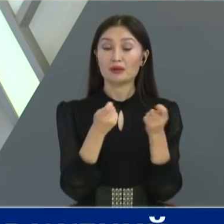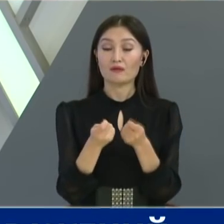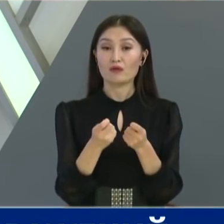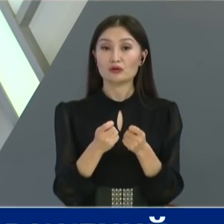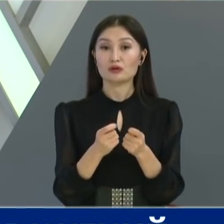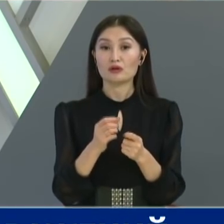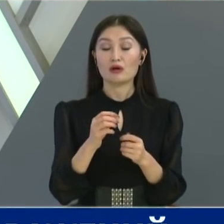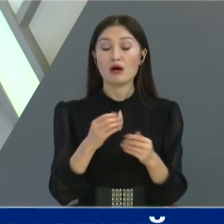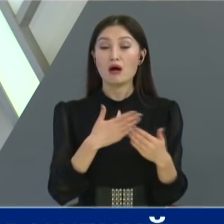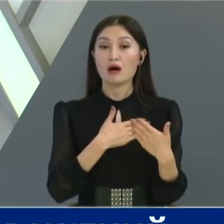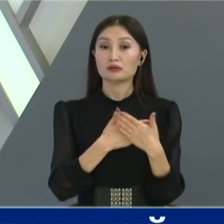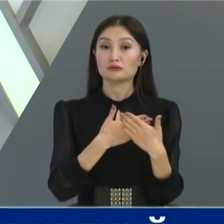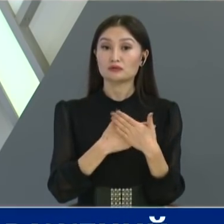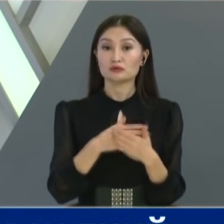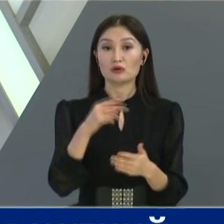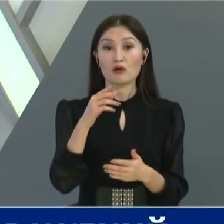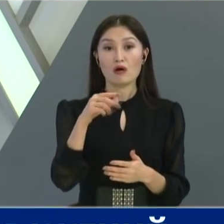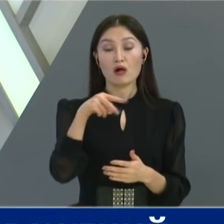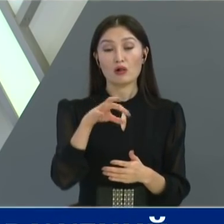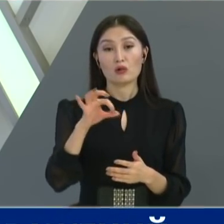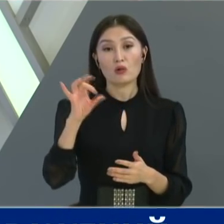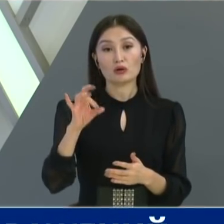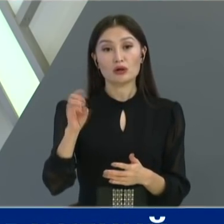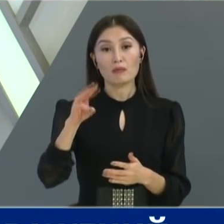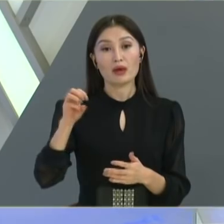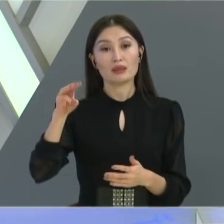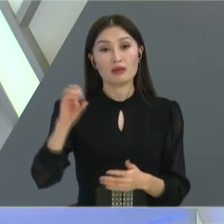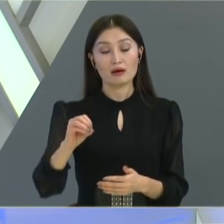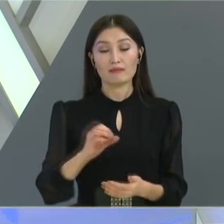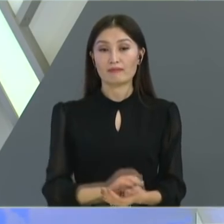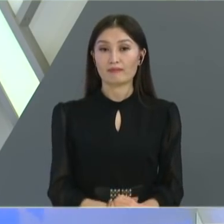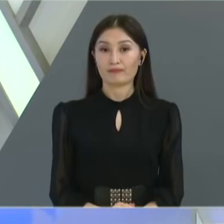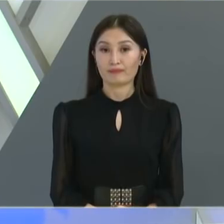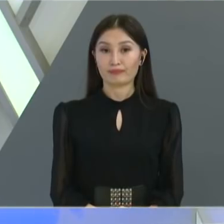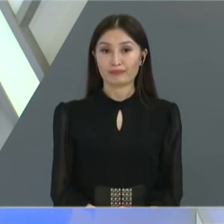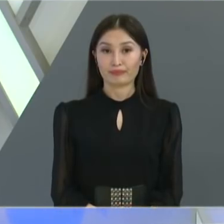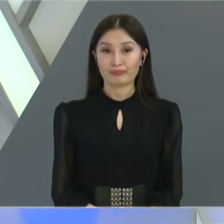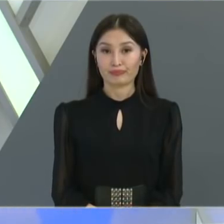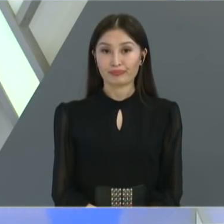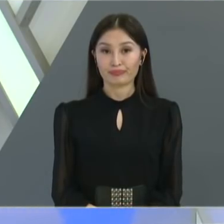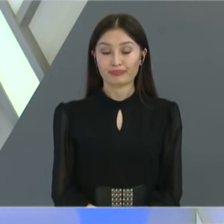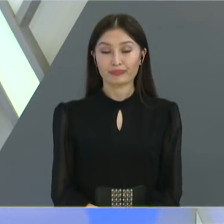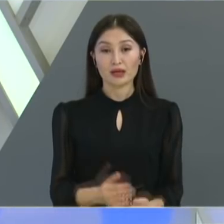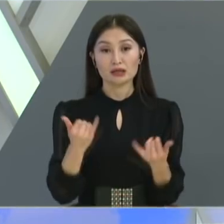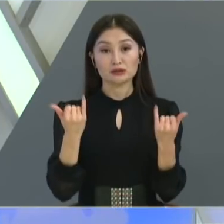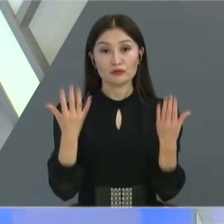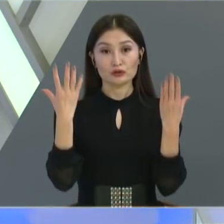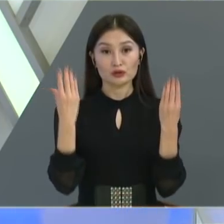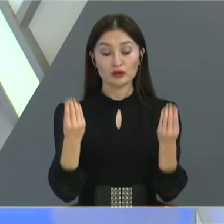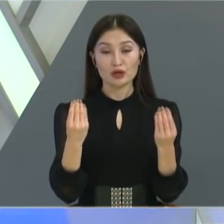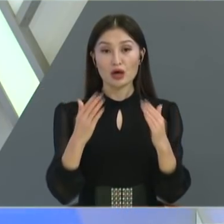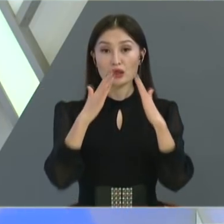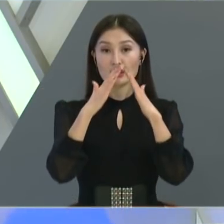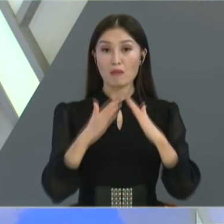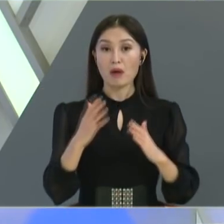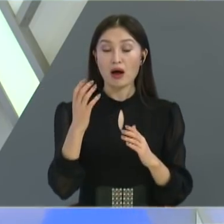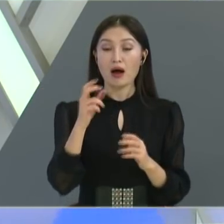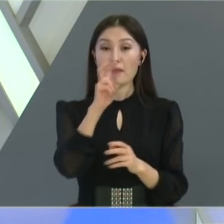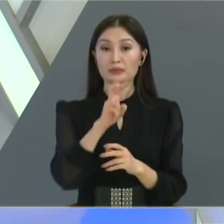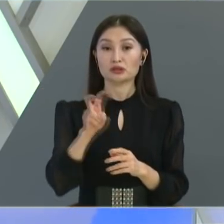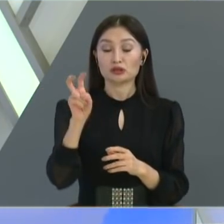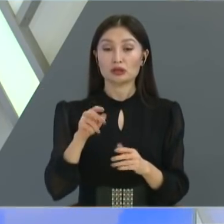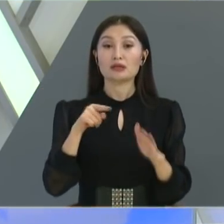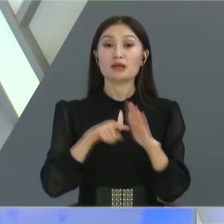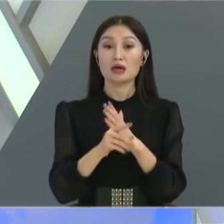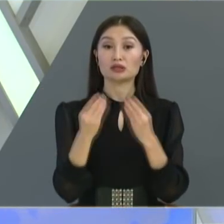международная группа волонтеров WorldMeta. И с сегодняшнего дня в дома бишкекчан начали